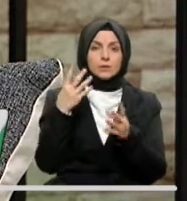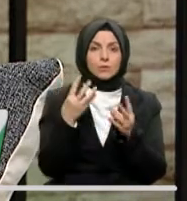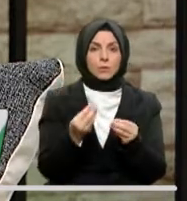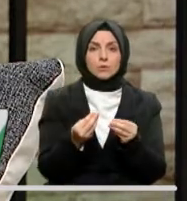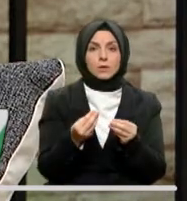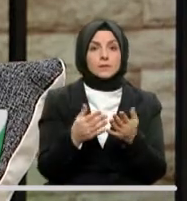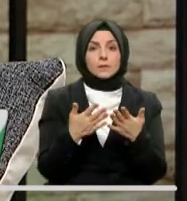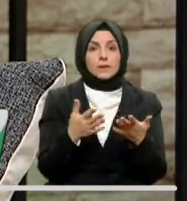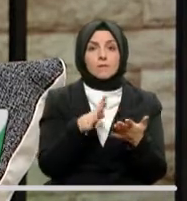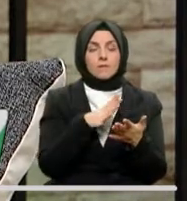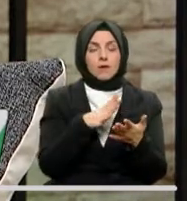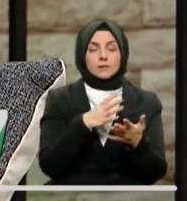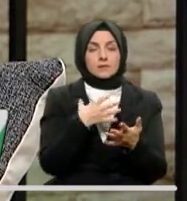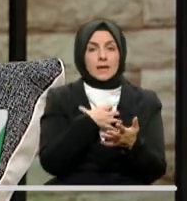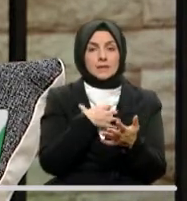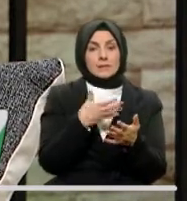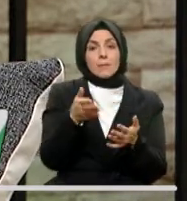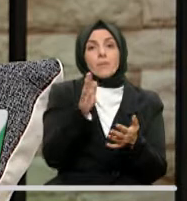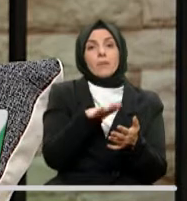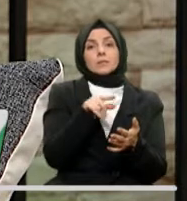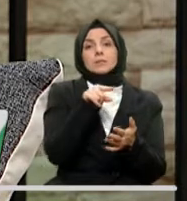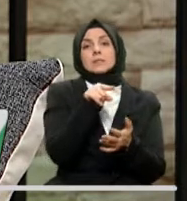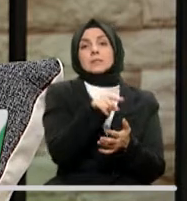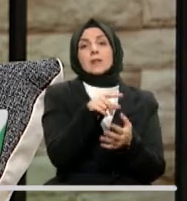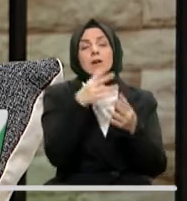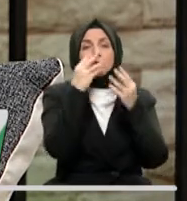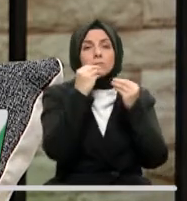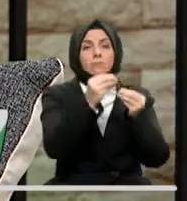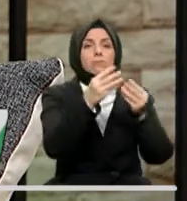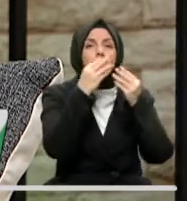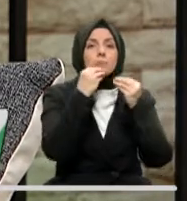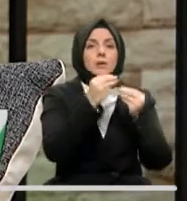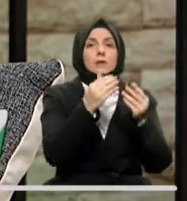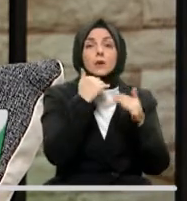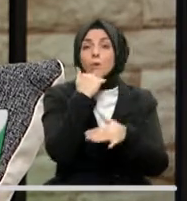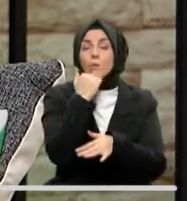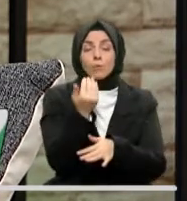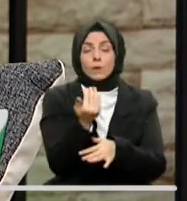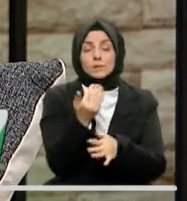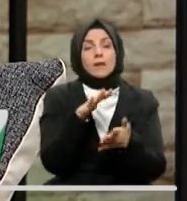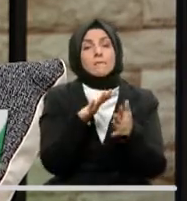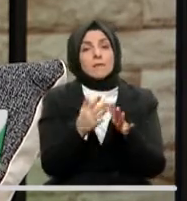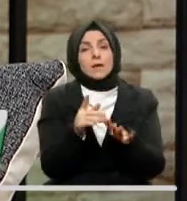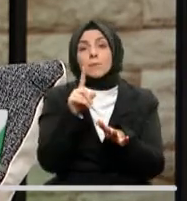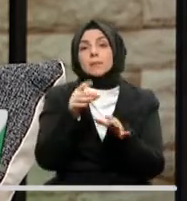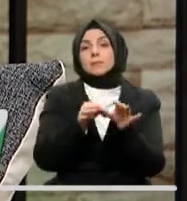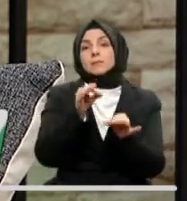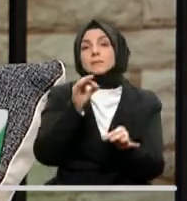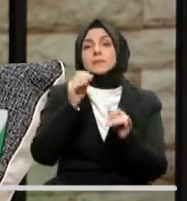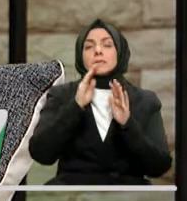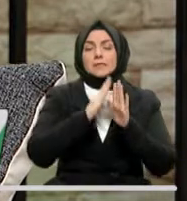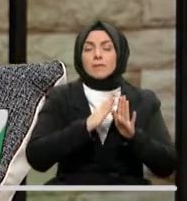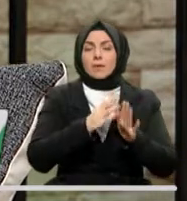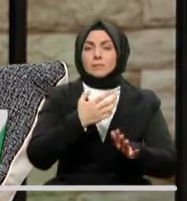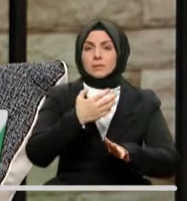kendinizi bir başkasına feda etmekle yapabileceğiniz bir şey değilim yahut bir insanın su sizi sürekli ona ne olacak bir şey